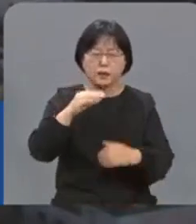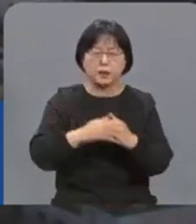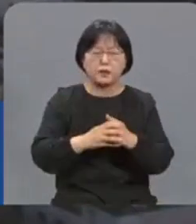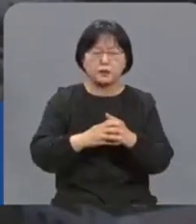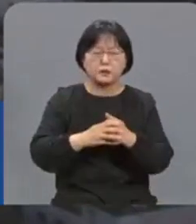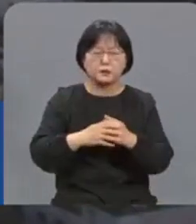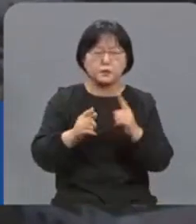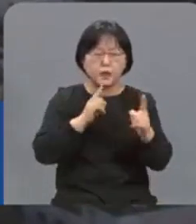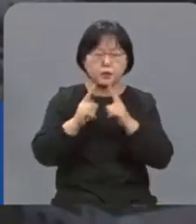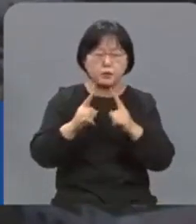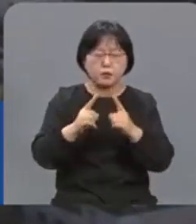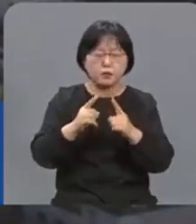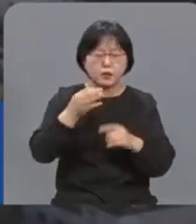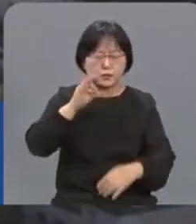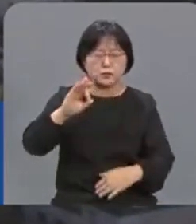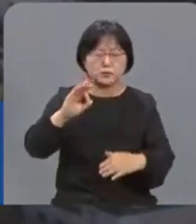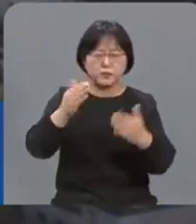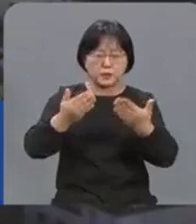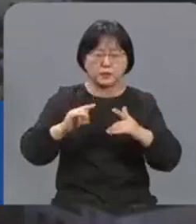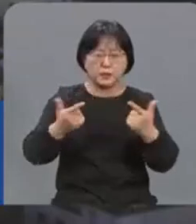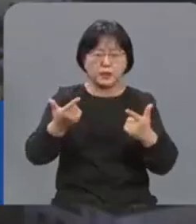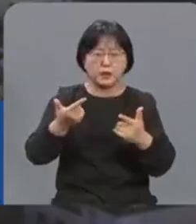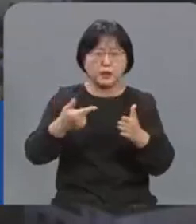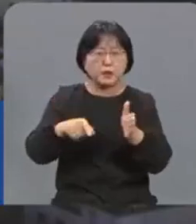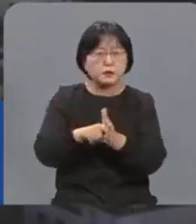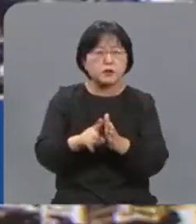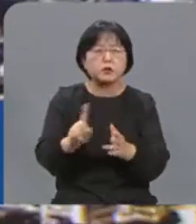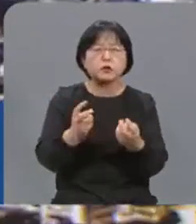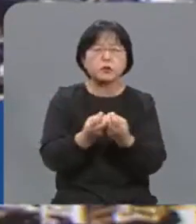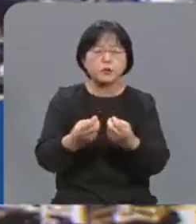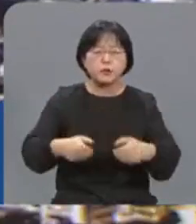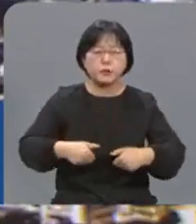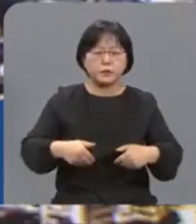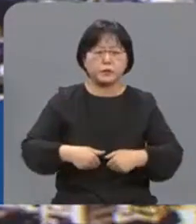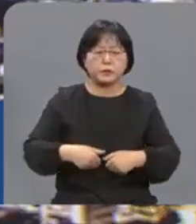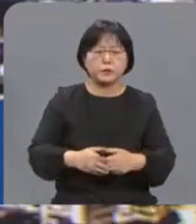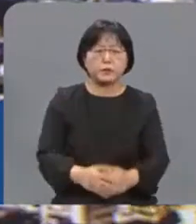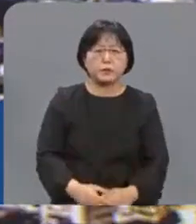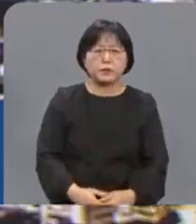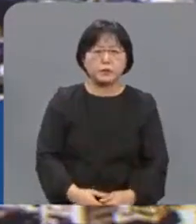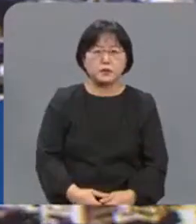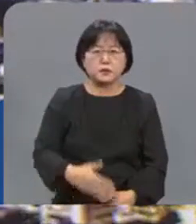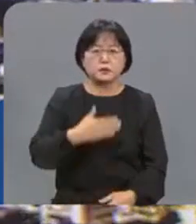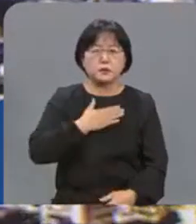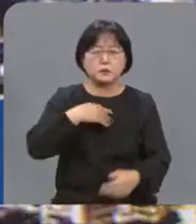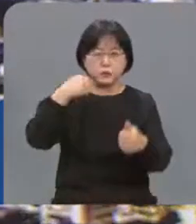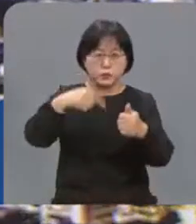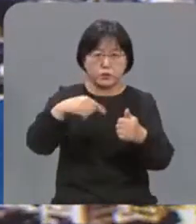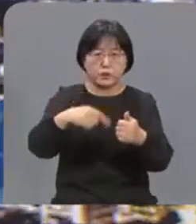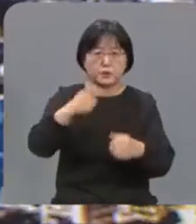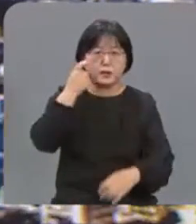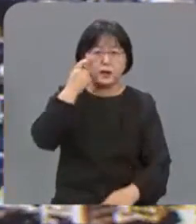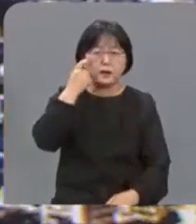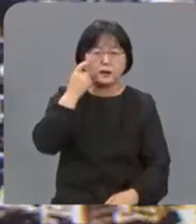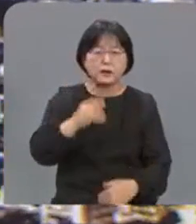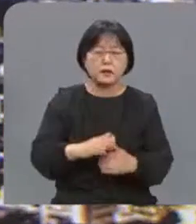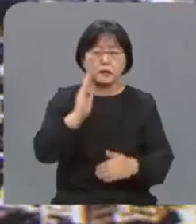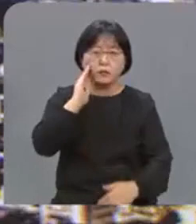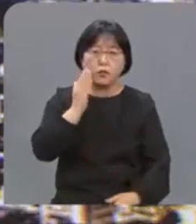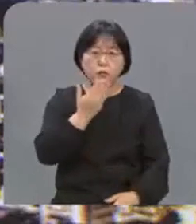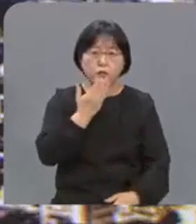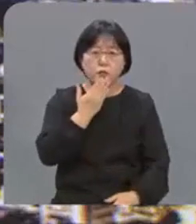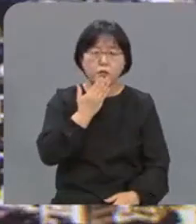모국어로 자리매김하기 위해서는 어떤 게 더 필요하다고 보십니까? 궁극적으로는 저는 교육이라고 생각해요. 그러니까